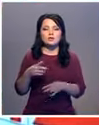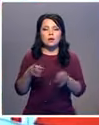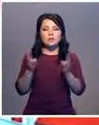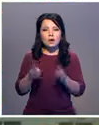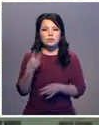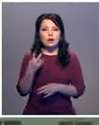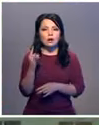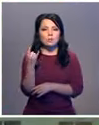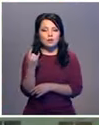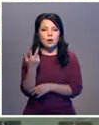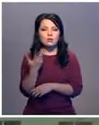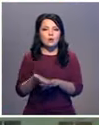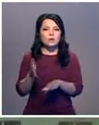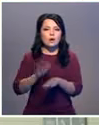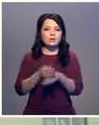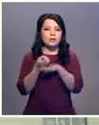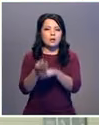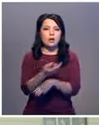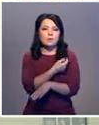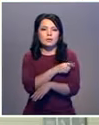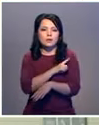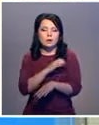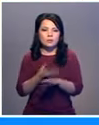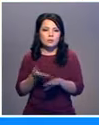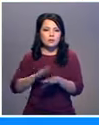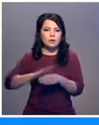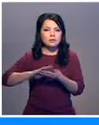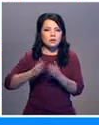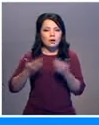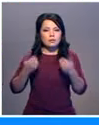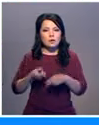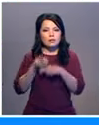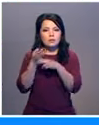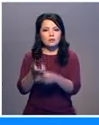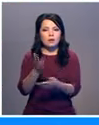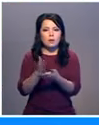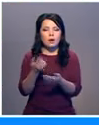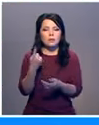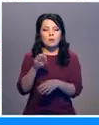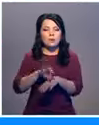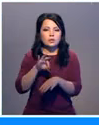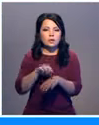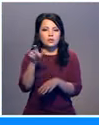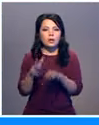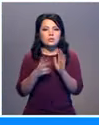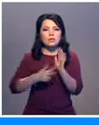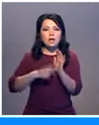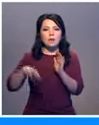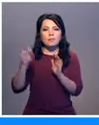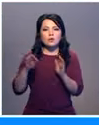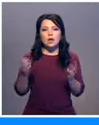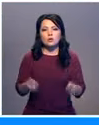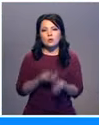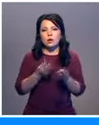3 адам ауыр халде облыстық жедел жәрдем ауруханасының реанимация бөлімінде жатыр. Бір науқастың денесінің 80% күйген. Оқиға кеше кешқұрым